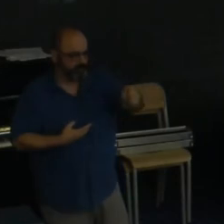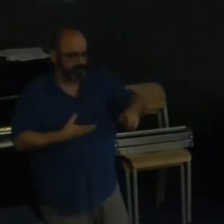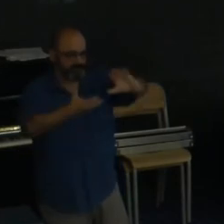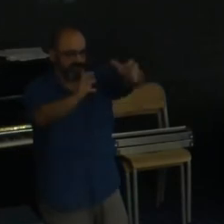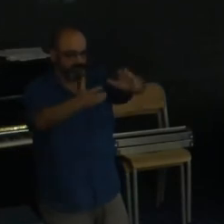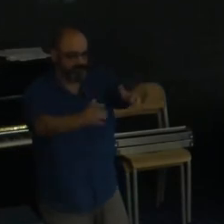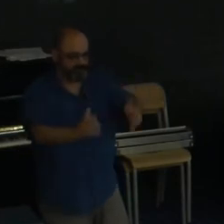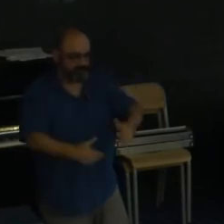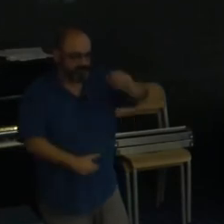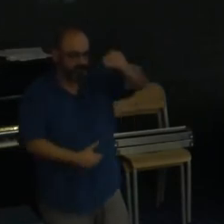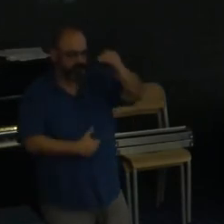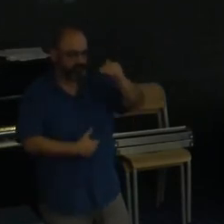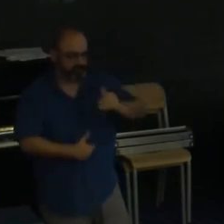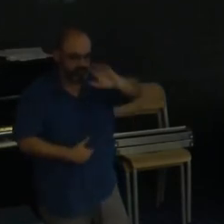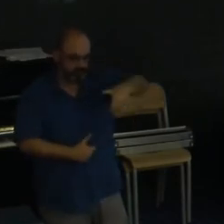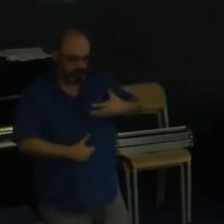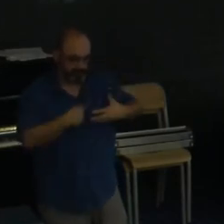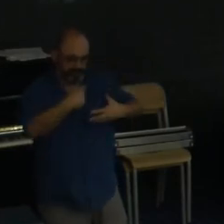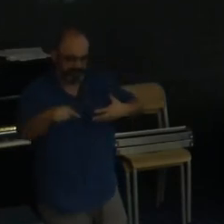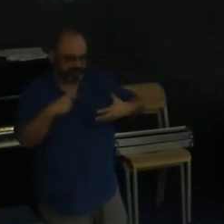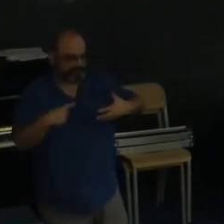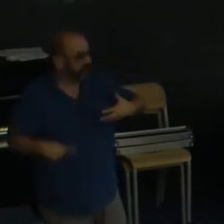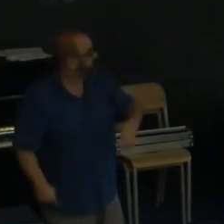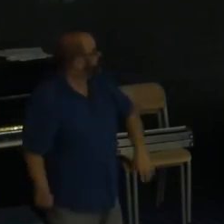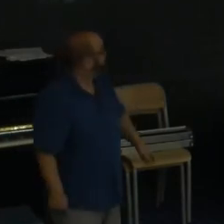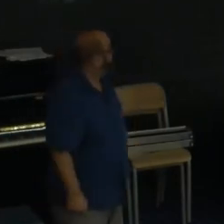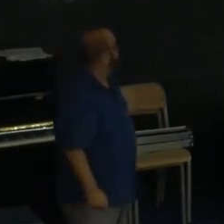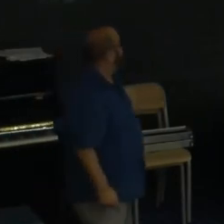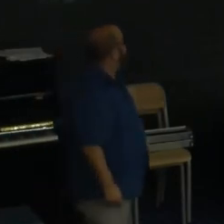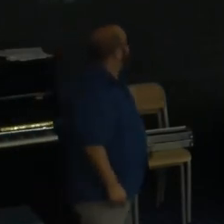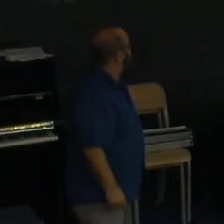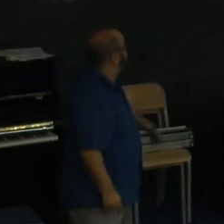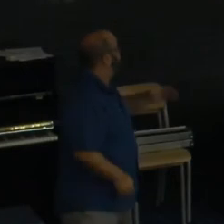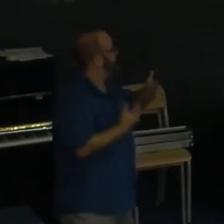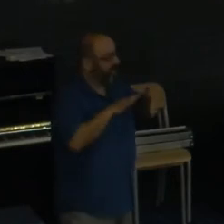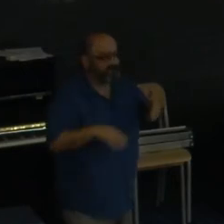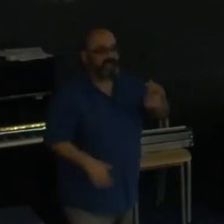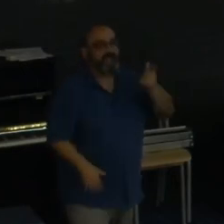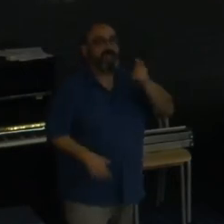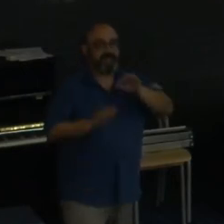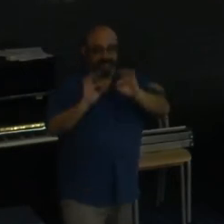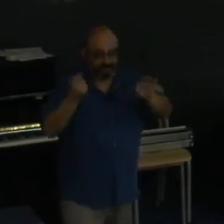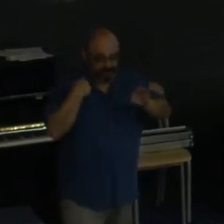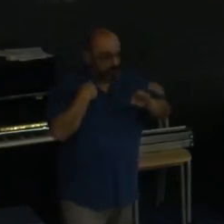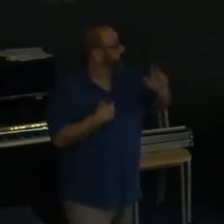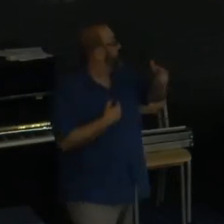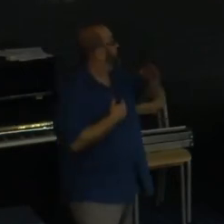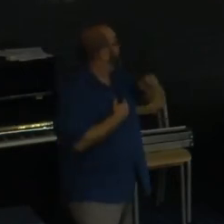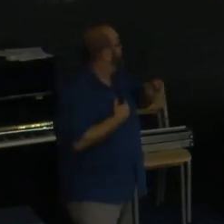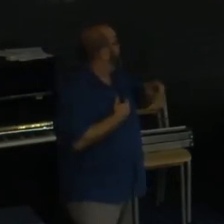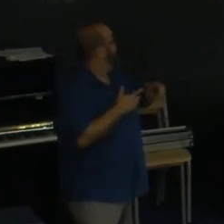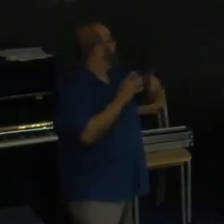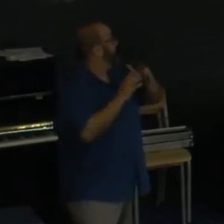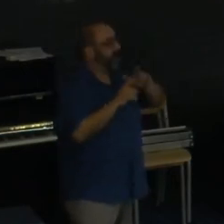en exécution dans le debugger. Il y a différentes commandes. Donc le break avec le numéro de ligne, le break avec le numéro de ligne et une